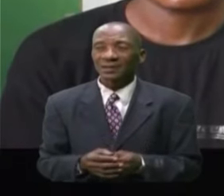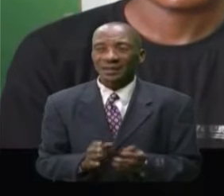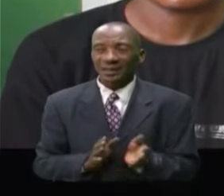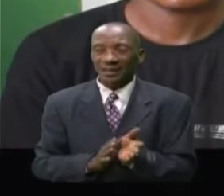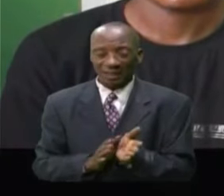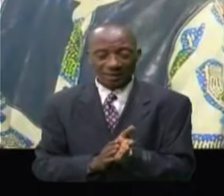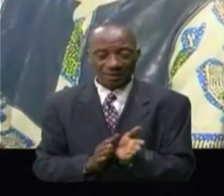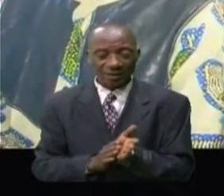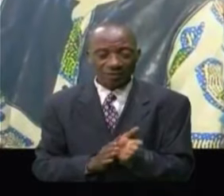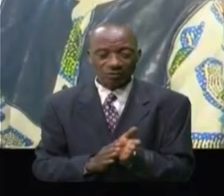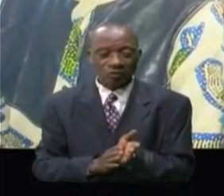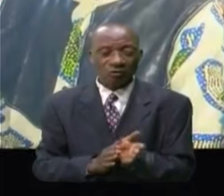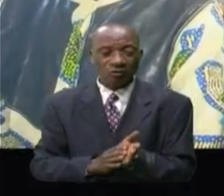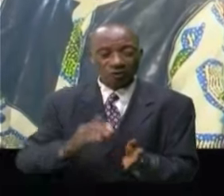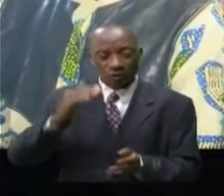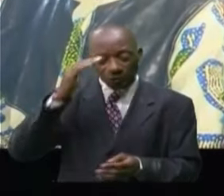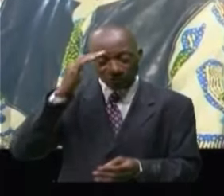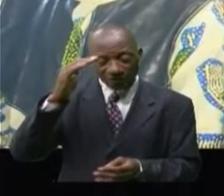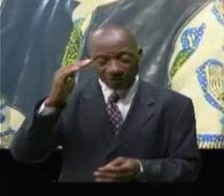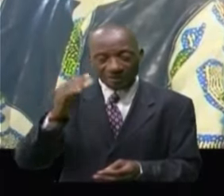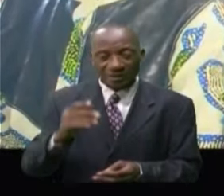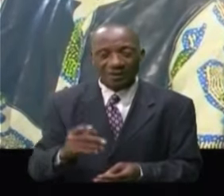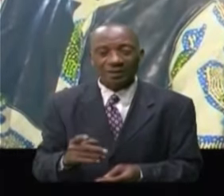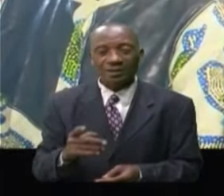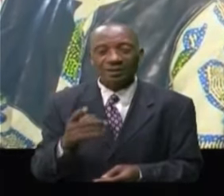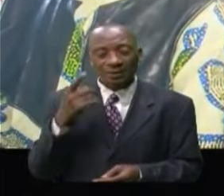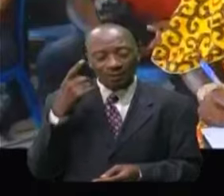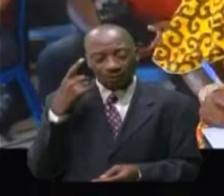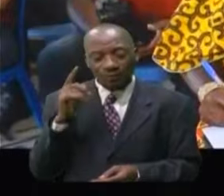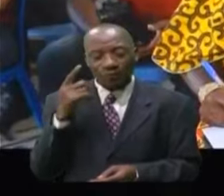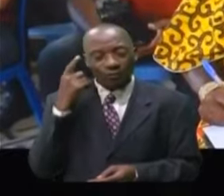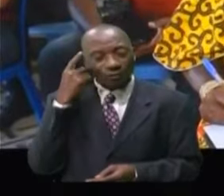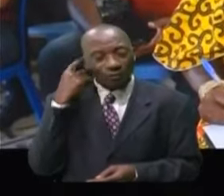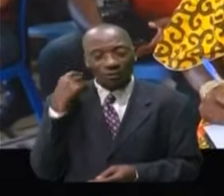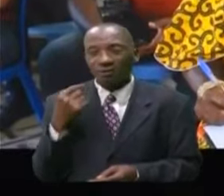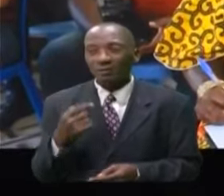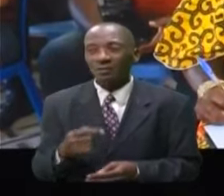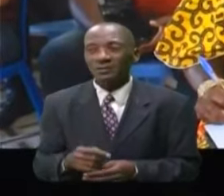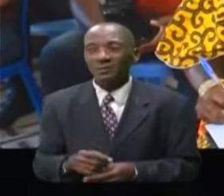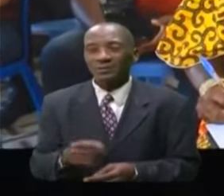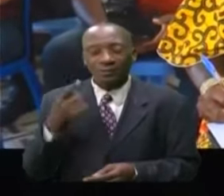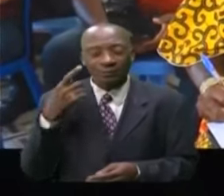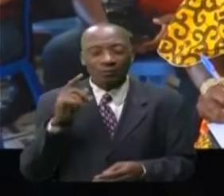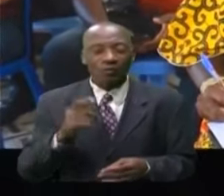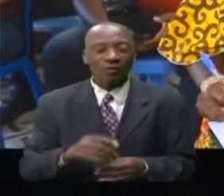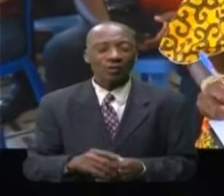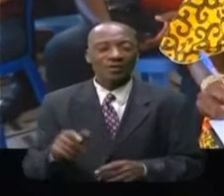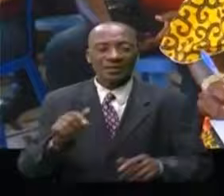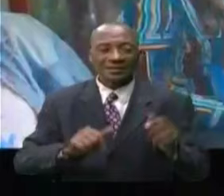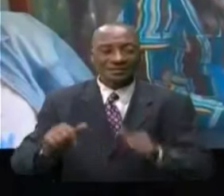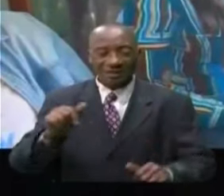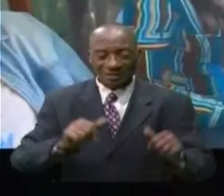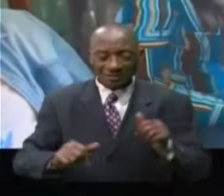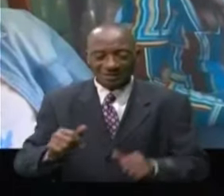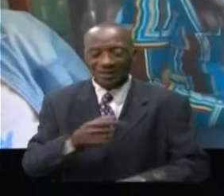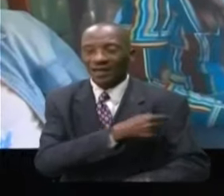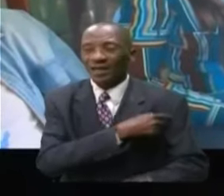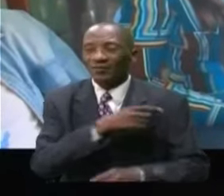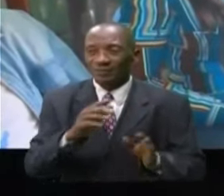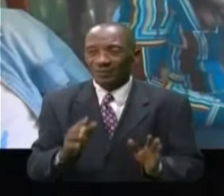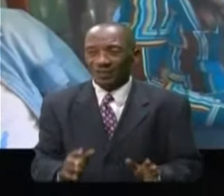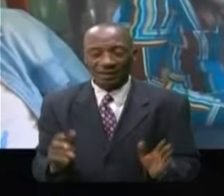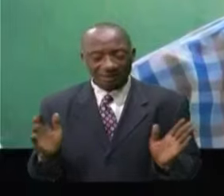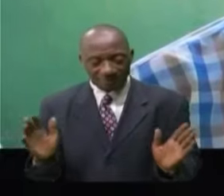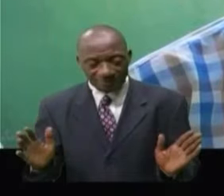tenue à l'Institut supérieur des sciences de santé et de développement, USSD, à Kasangulu, dans le Congo central, a été